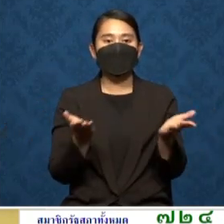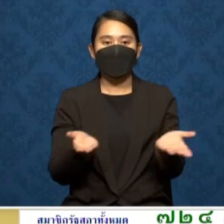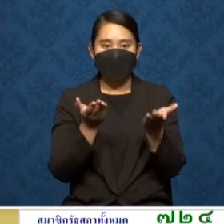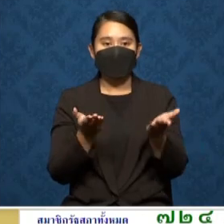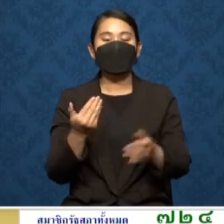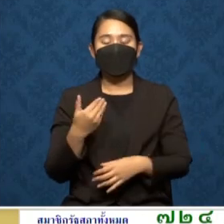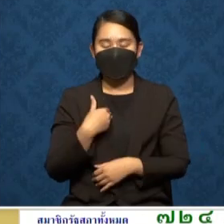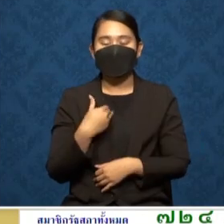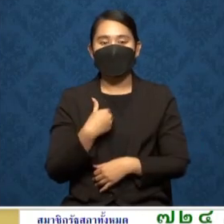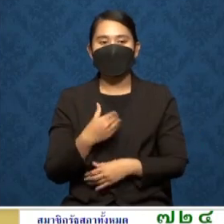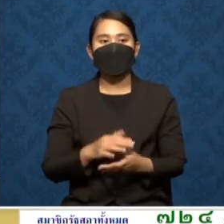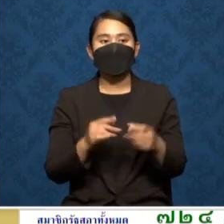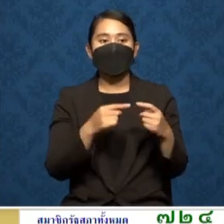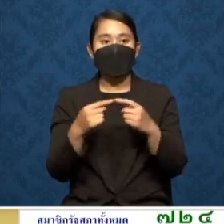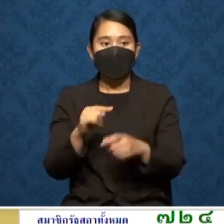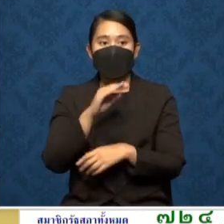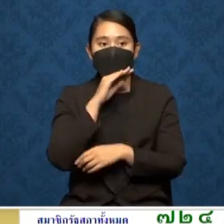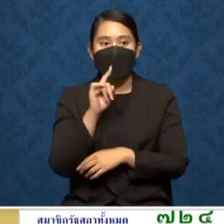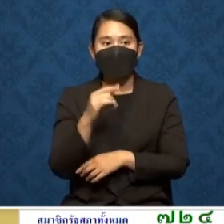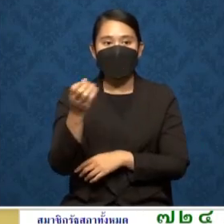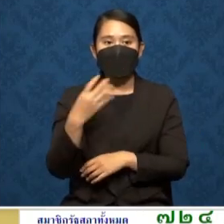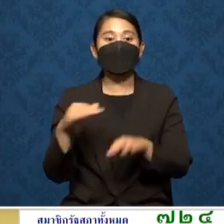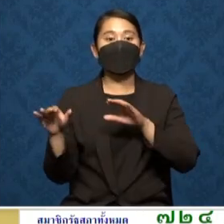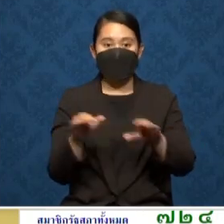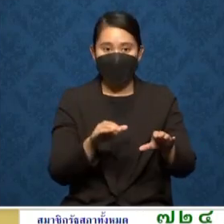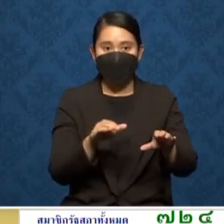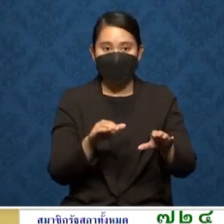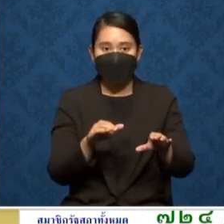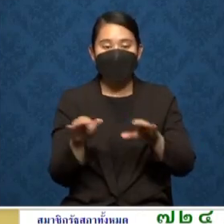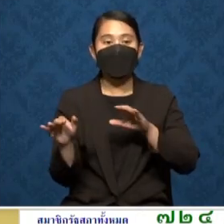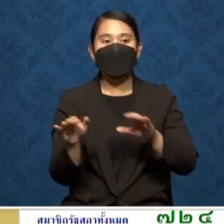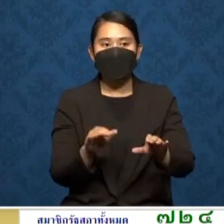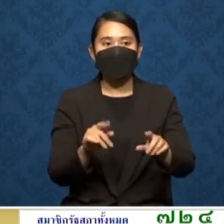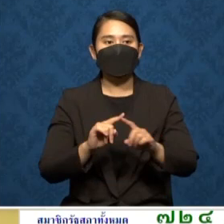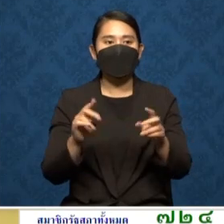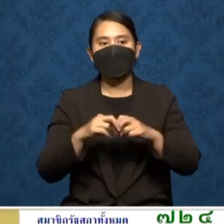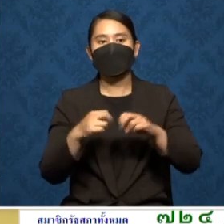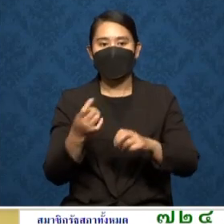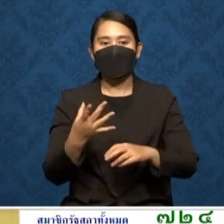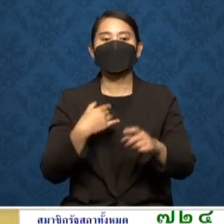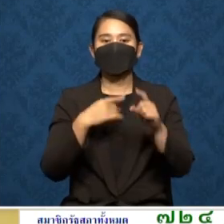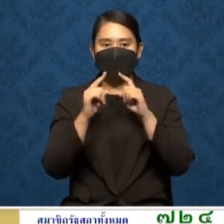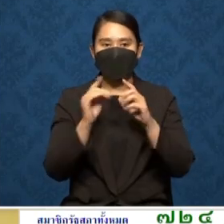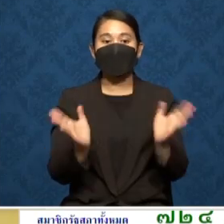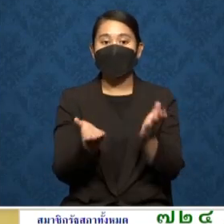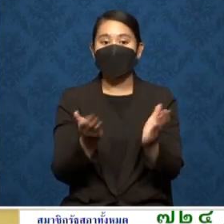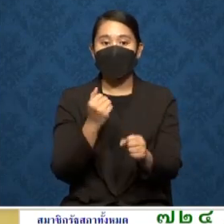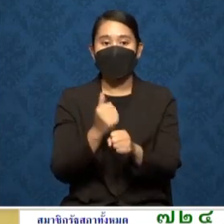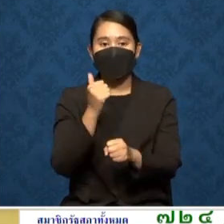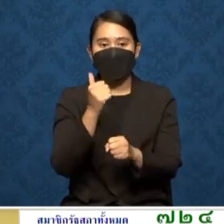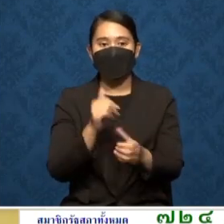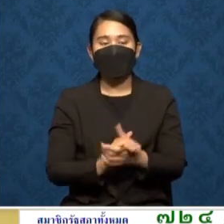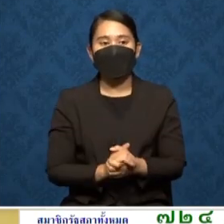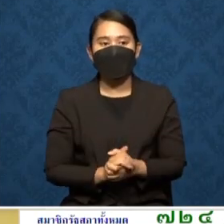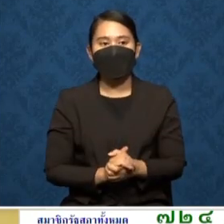ยงานเหล่านี้ต่อไปถ้าหากว่าหน่วยงานเหล่านี้เขาบอกว่าพร้อมแต่เขายังขาดแคลนอะไรก็ตามทีฉะนั้นที่ท่านได้